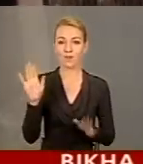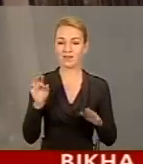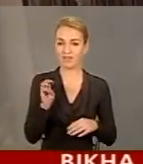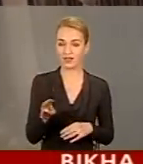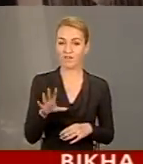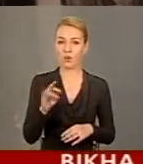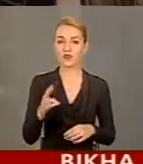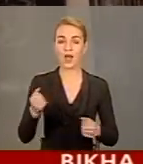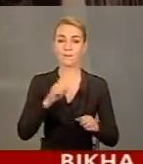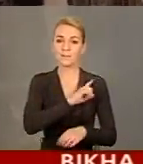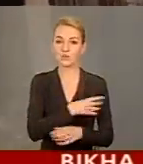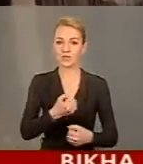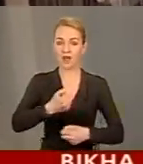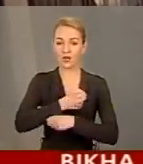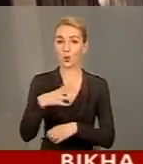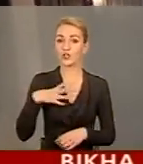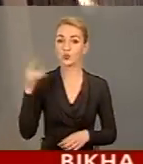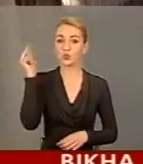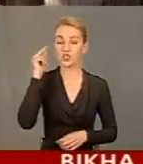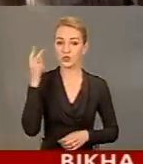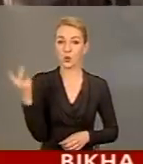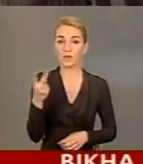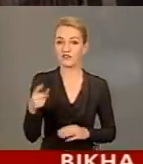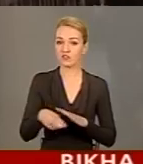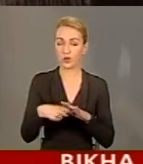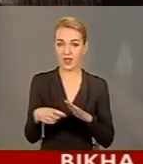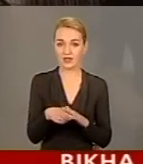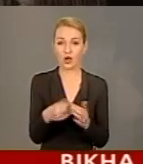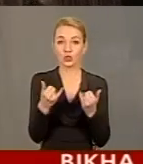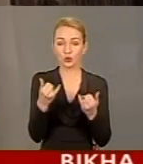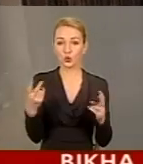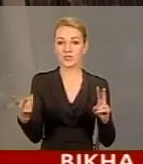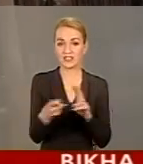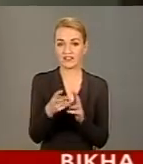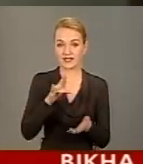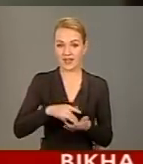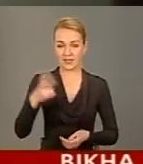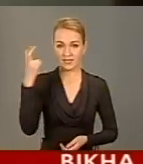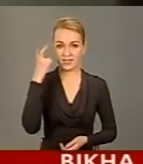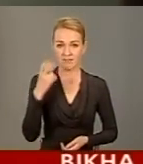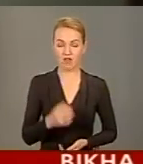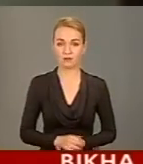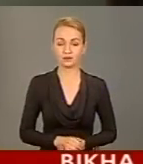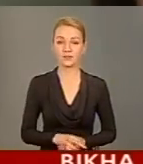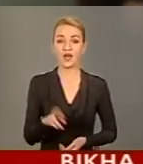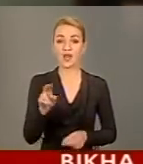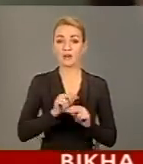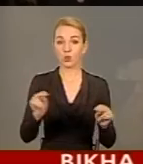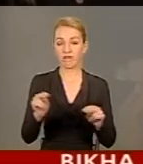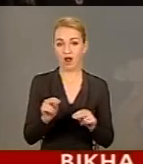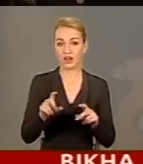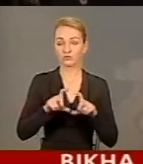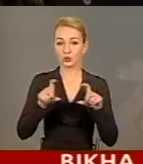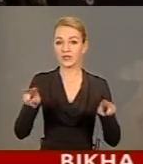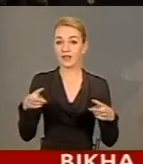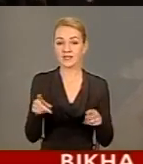Вона міцно стискає в обіймах свою колишню ученицю, обидві з Донецька, і щойно зустрілися в центрі Києва. Я преподавала в студії танцю, з